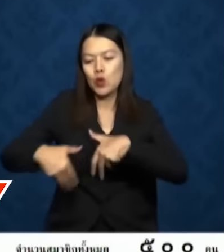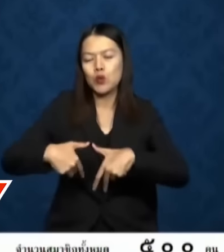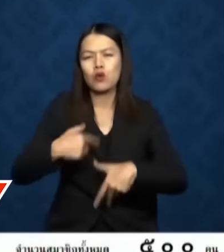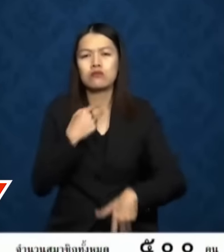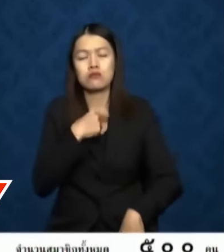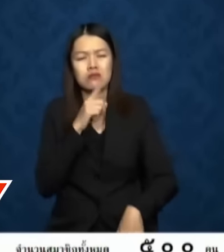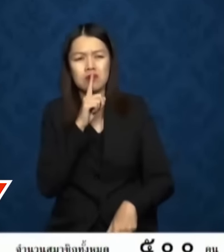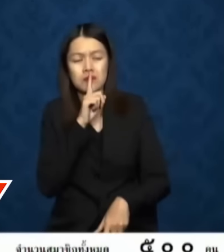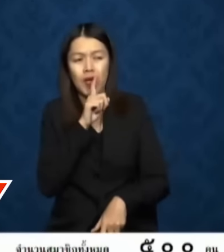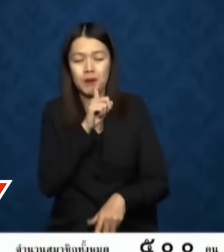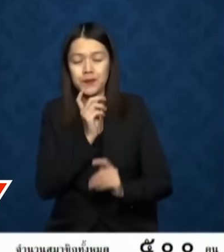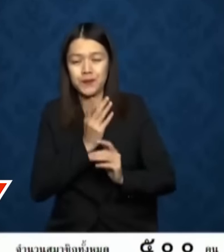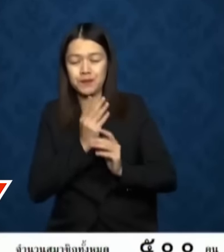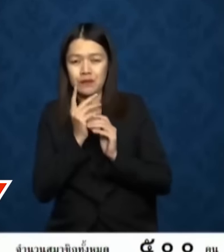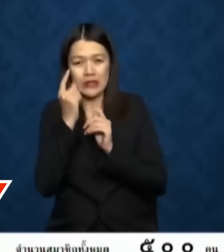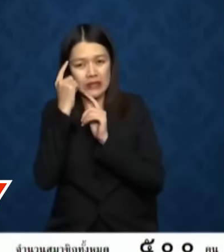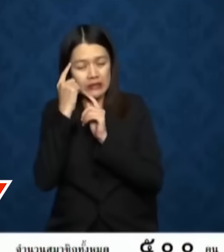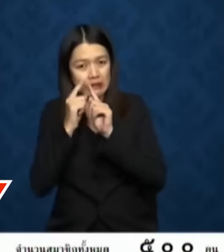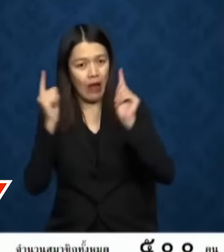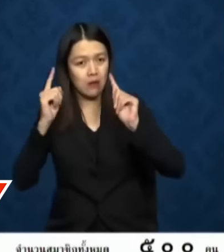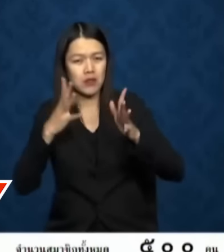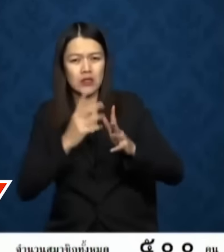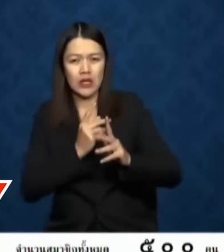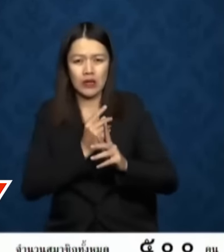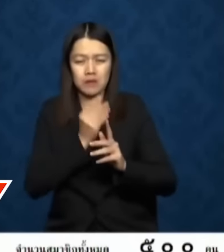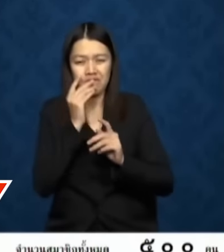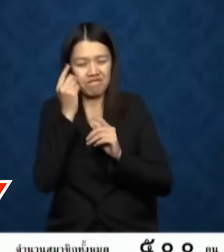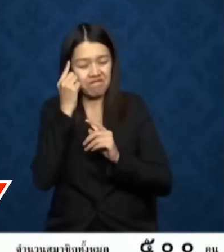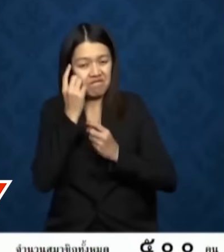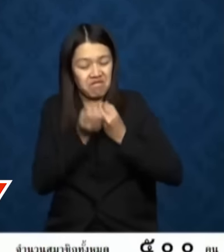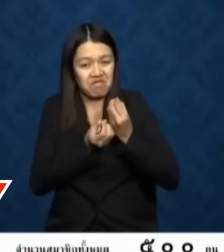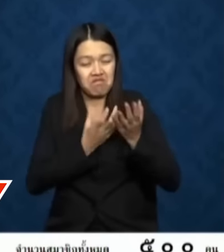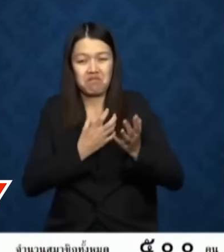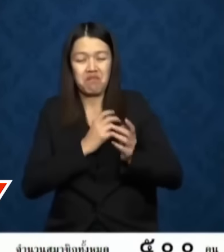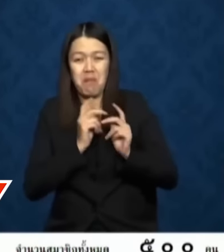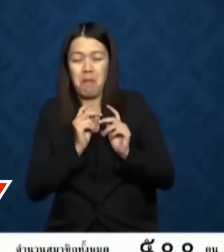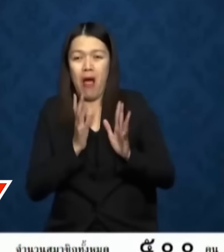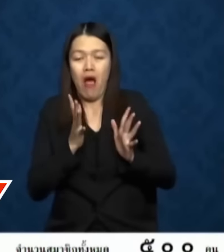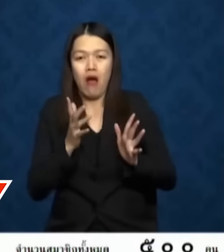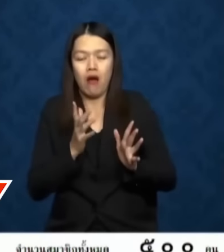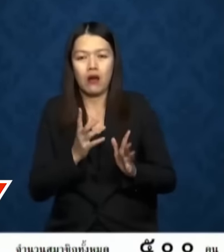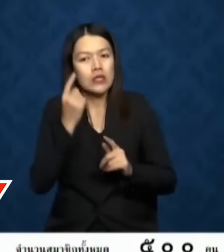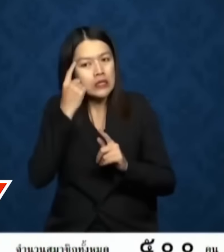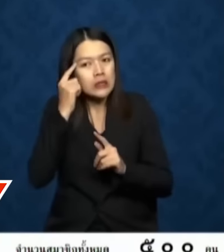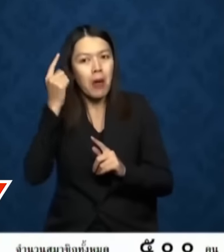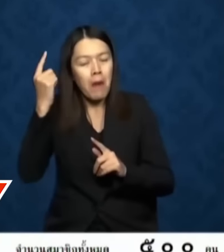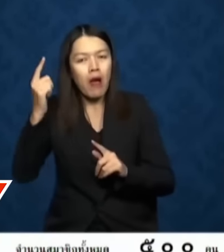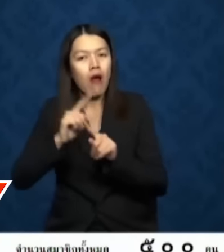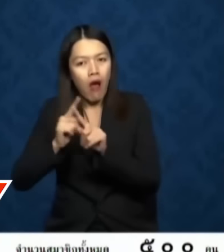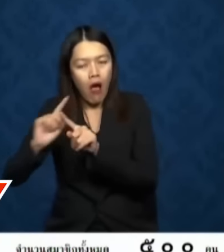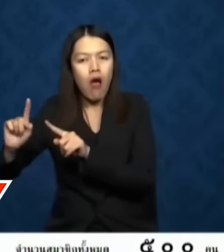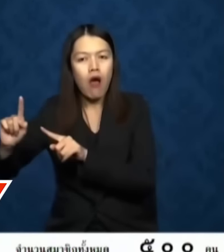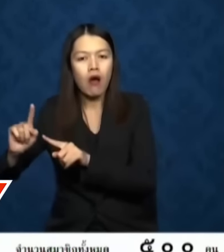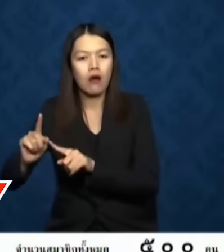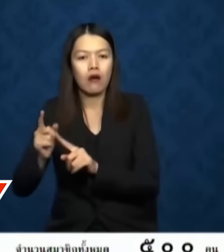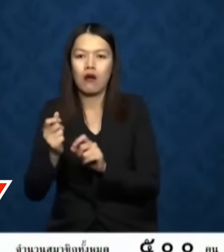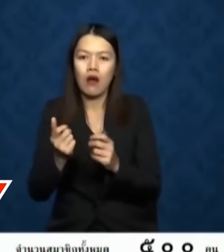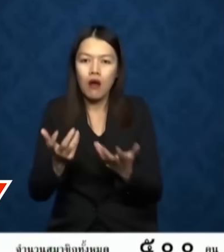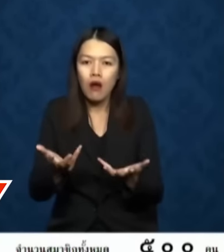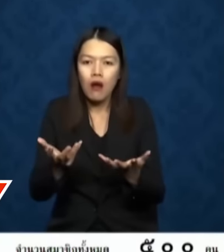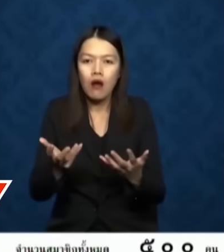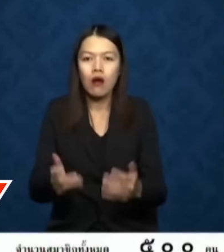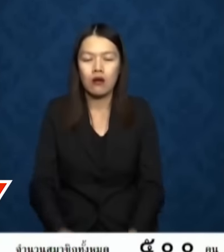คำถามไม่กล้าคิดต่างไม่กล้านำเสนอความเห็นที่แตกต่างและความคิดสร้างสรรค์เหล่านี้มันจะเกิดขึ้นได้ยัง